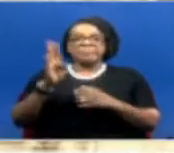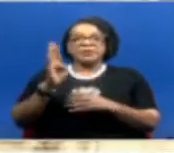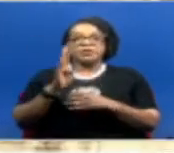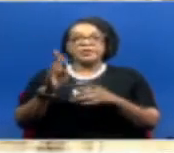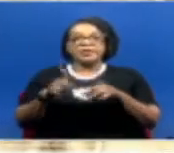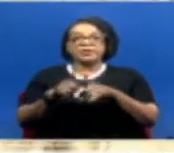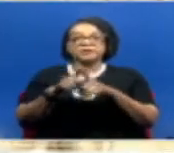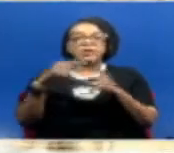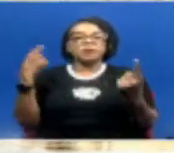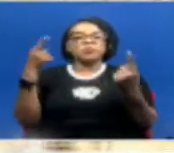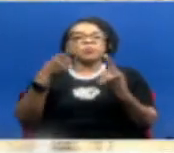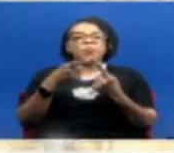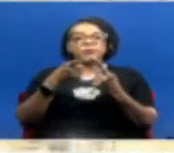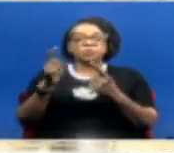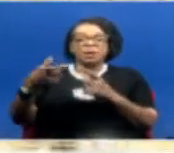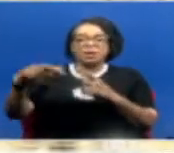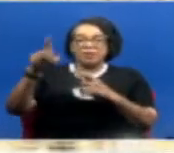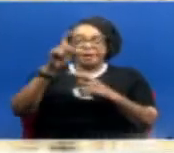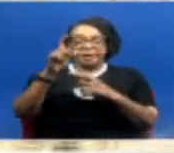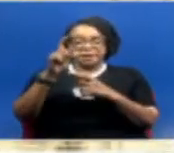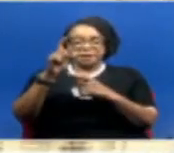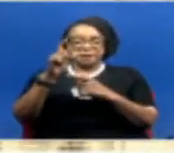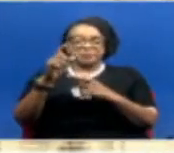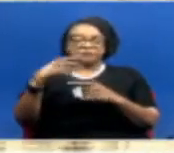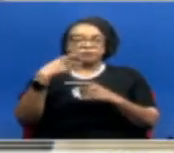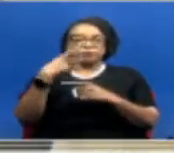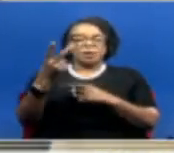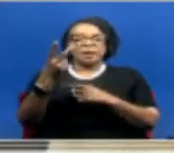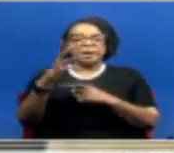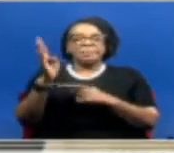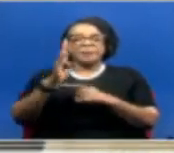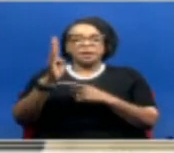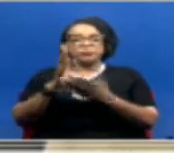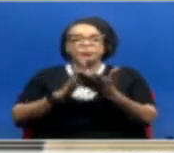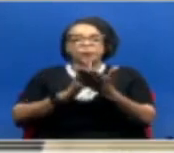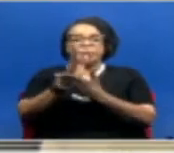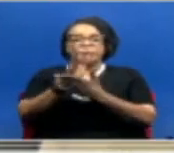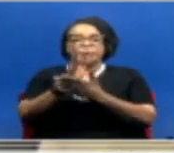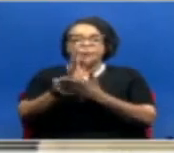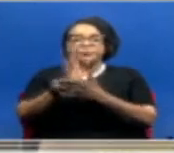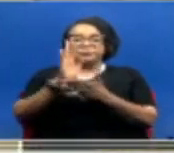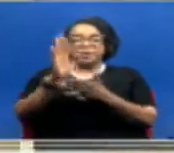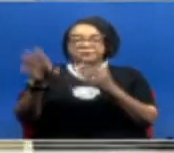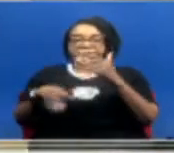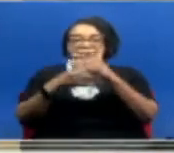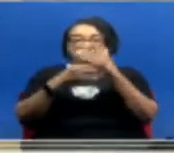Ikilenga kufikisha nyongeza ya shilingi bilioni 200 kupitia bajeti ya nyongeza.